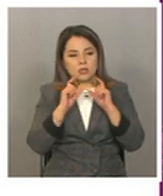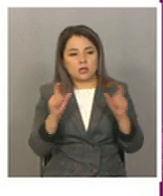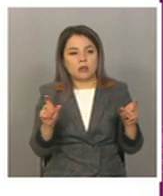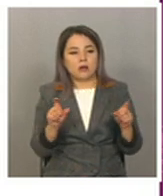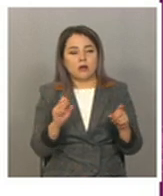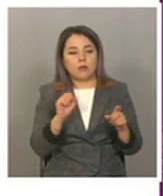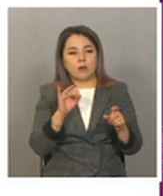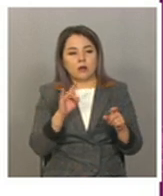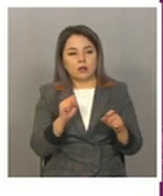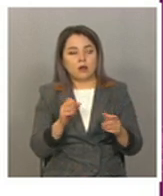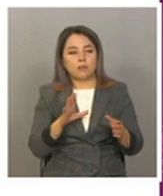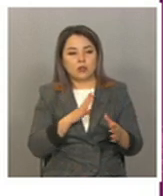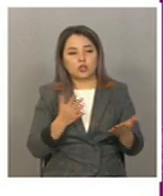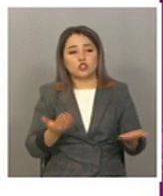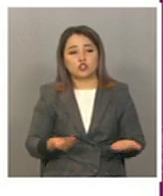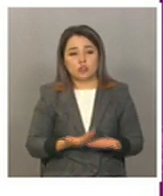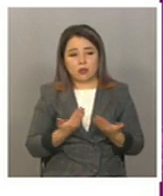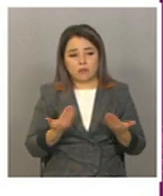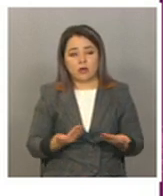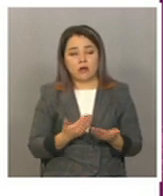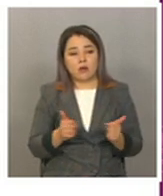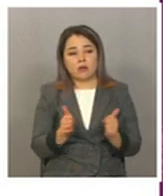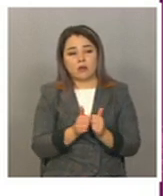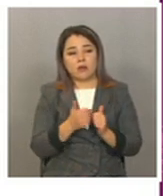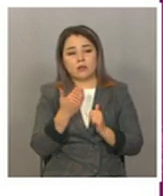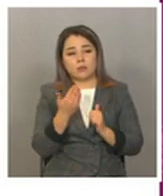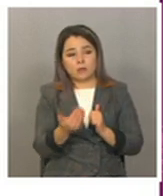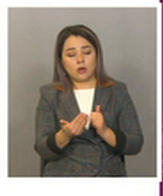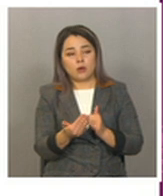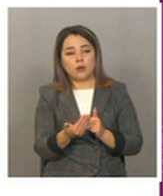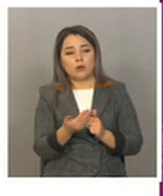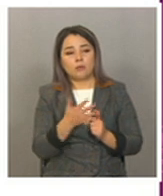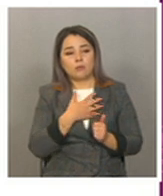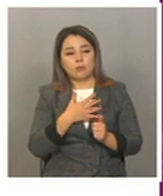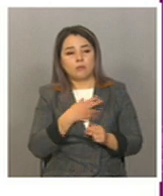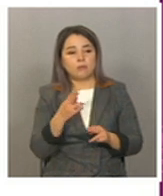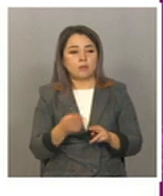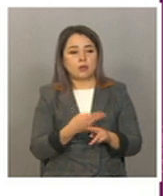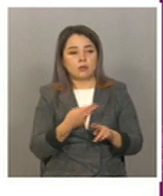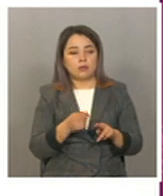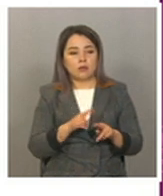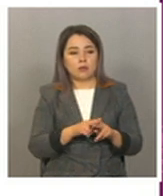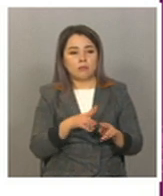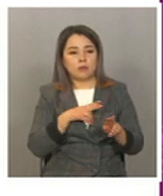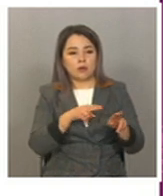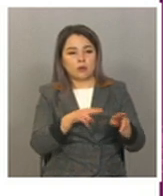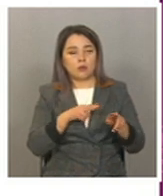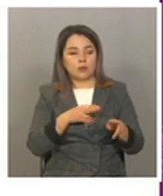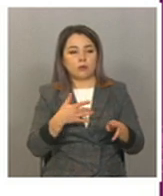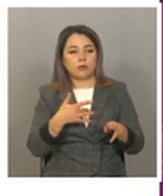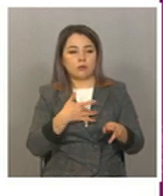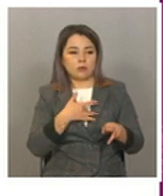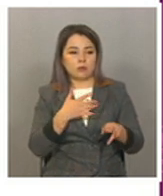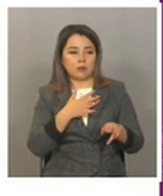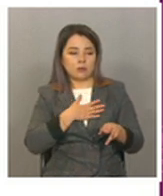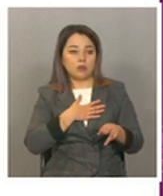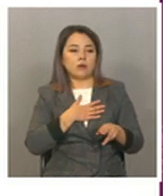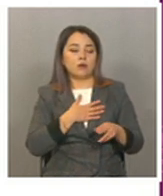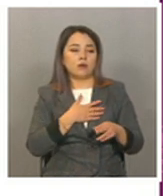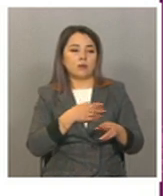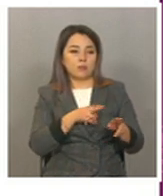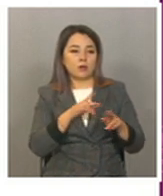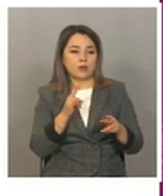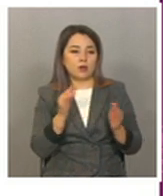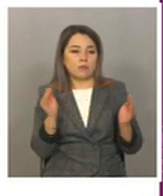Акбара была еще жива, а рядом с ней лежал бездыханный, с простреленной грудью малыш.